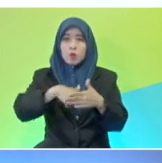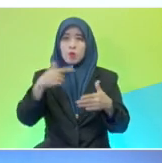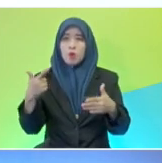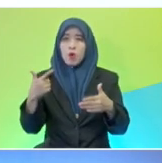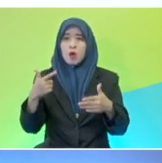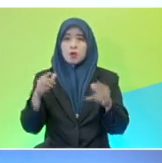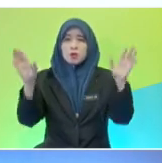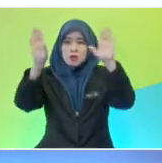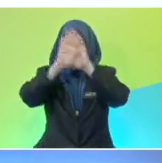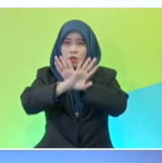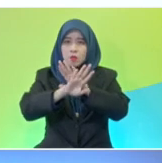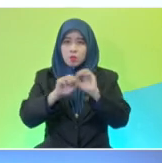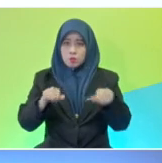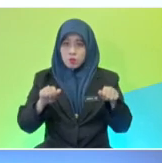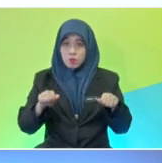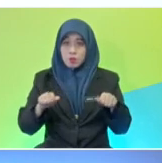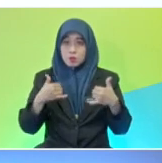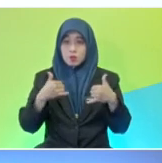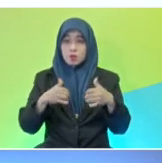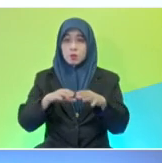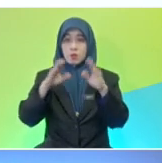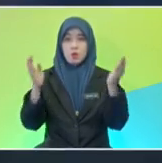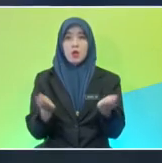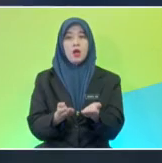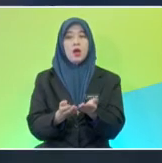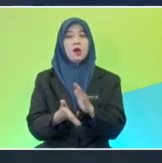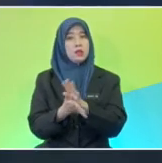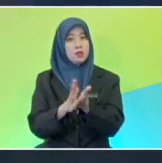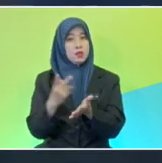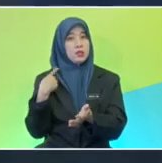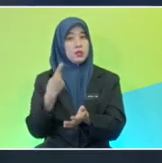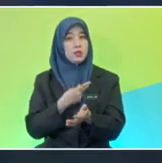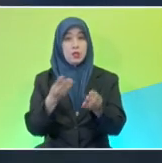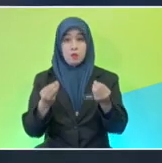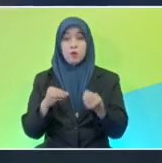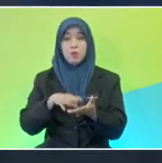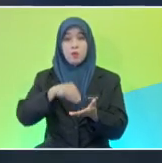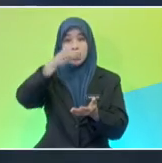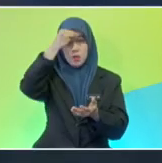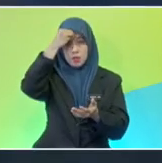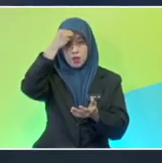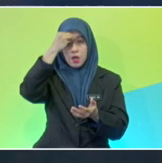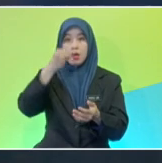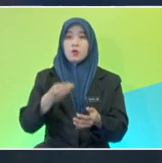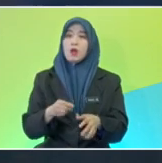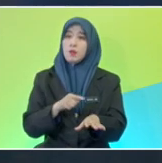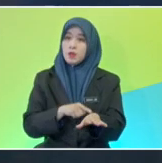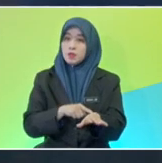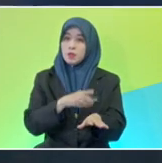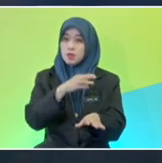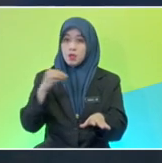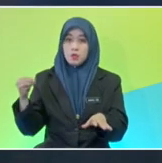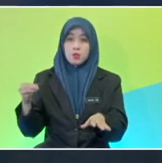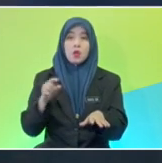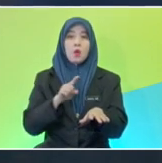Boleh ke? Itu yang kita nak belajar pada hari ini. Ya, iaitu babnya masa dan waktu. Betul. Betul Akmal,